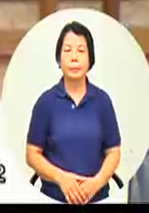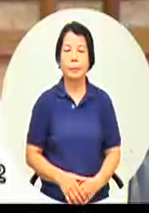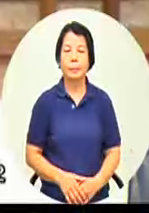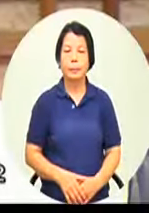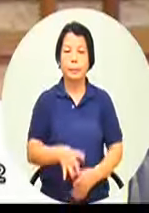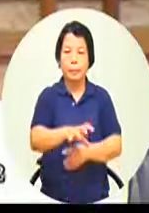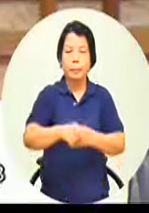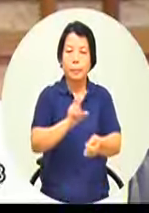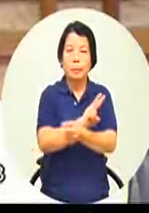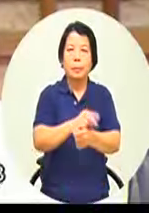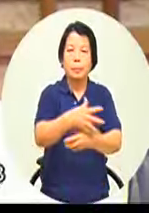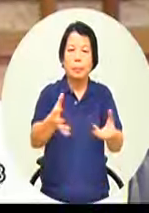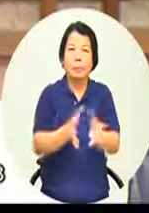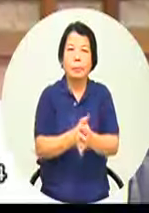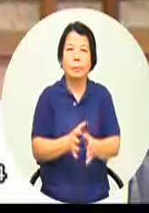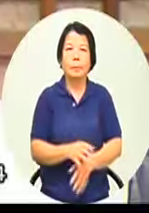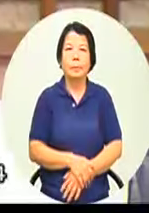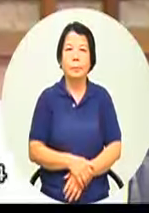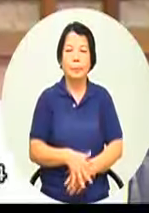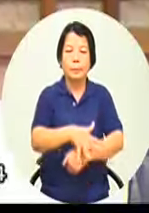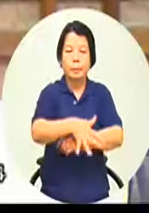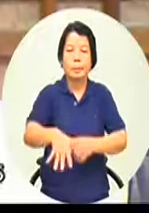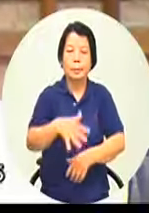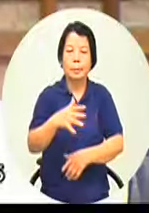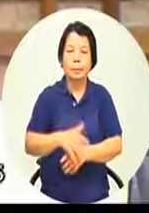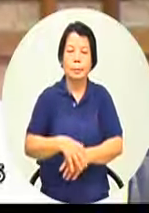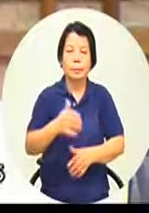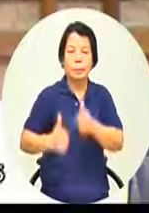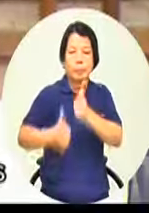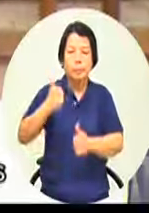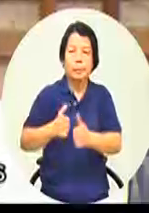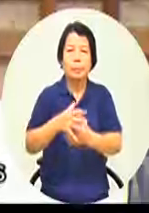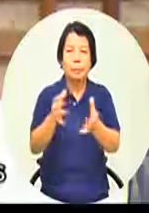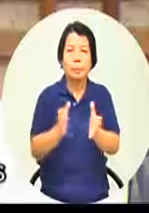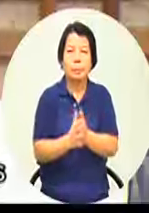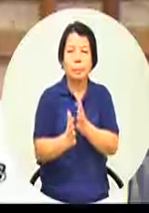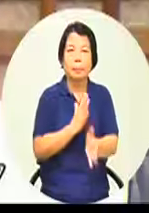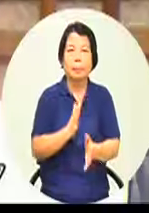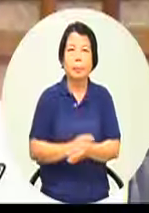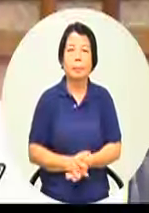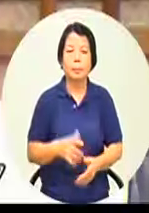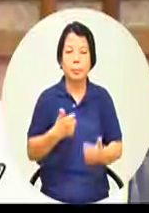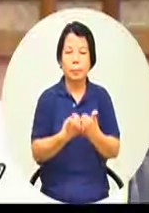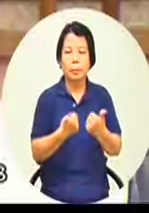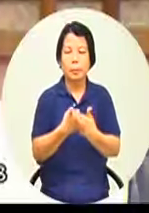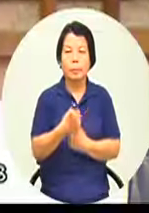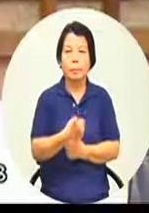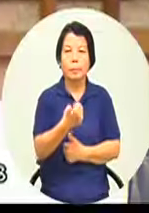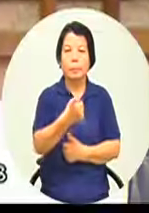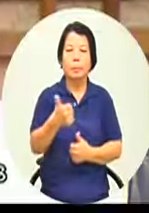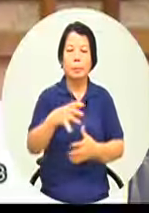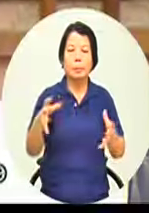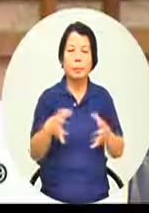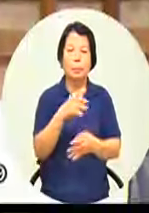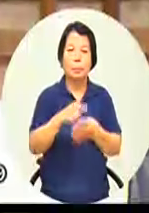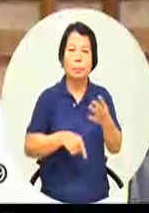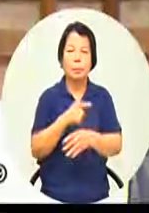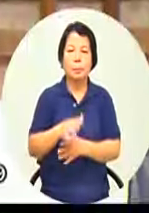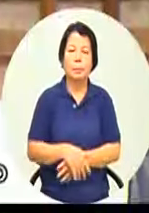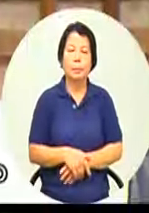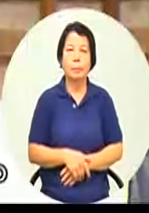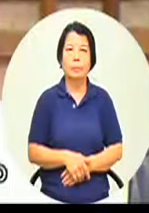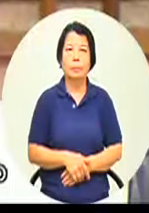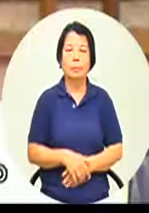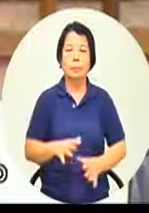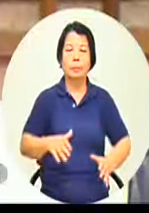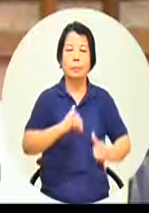林部门的所有的局处所长团队，我议会的好同事、先进哈、